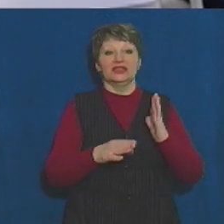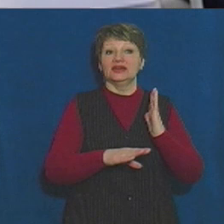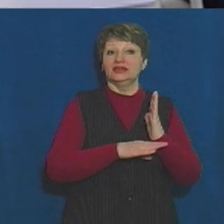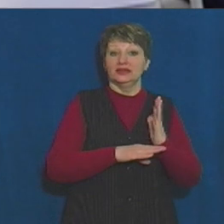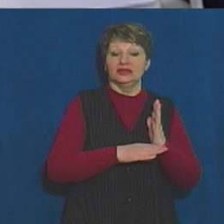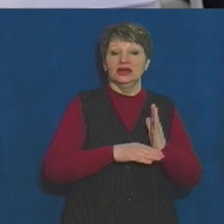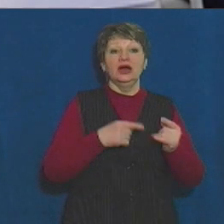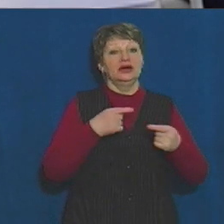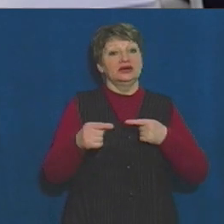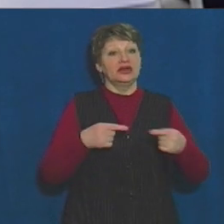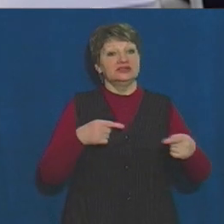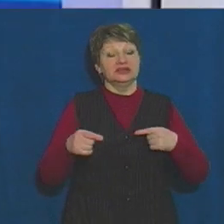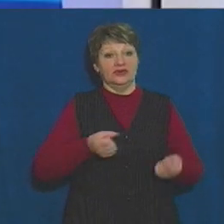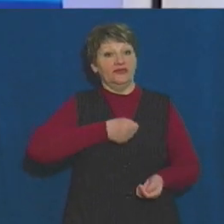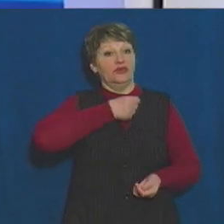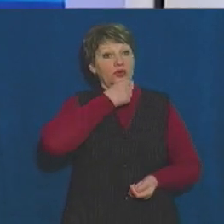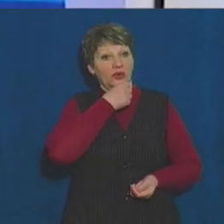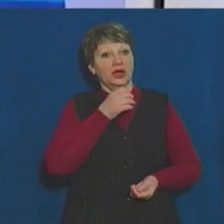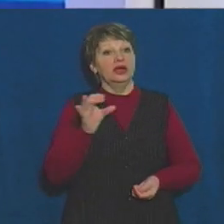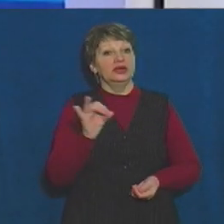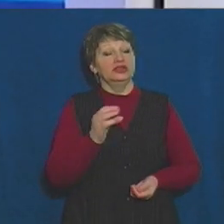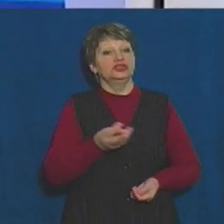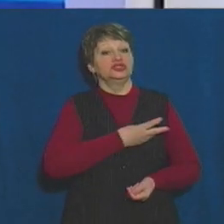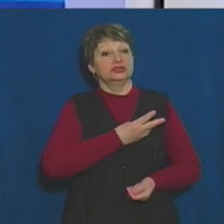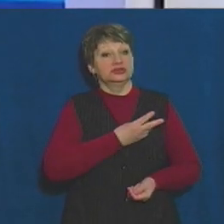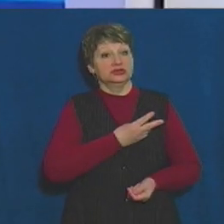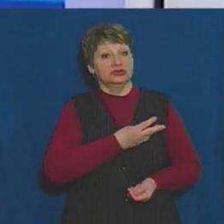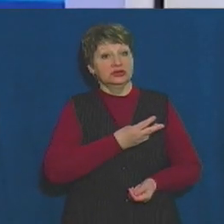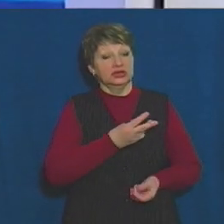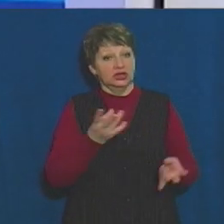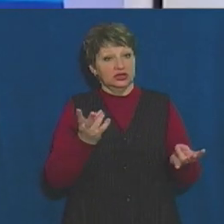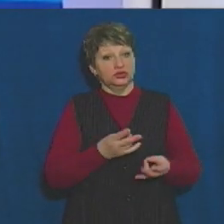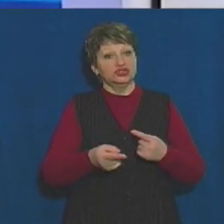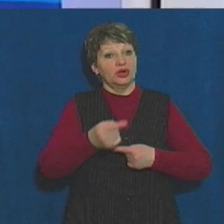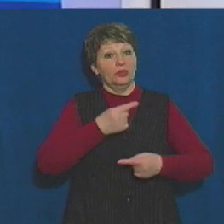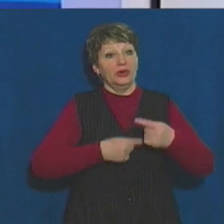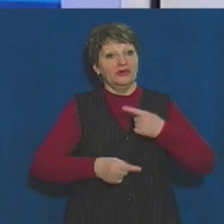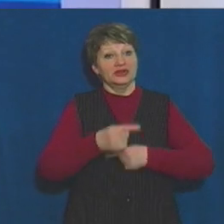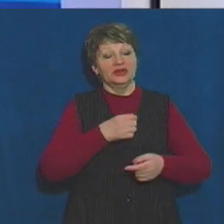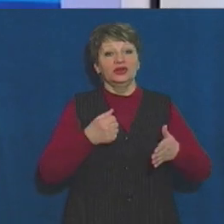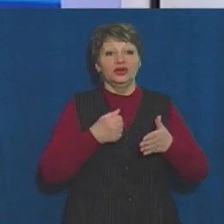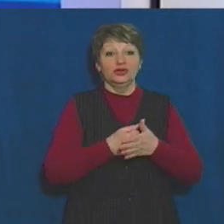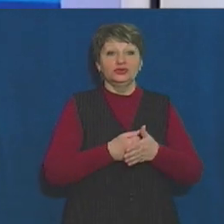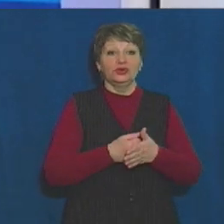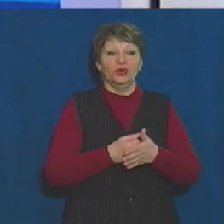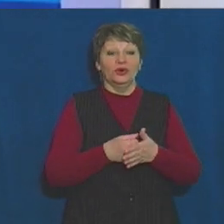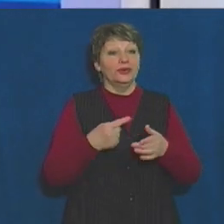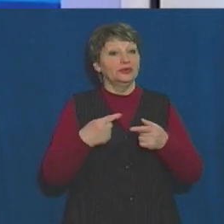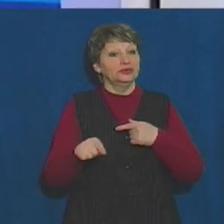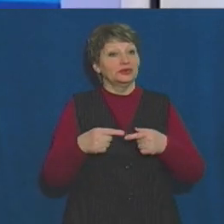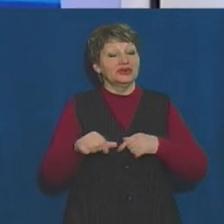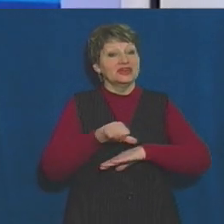віку, і бажано повертатися до аборигенних видів рослин, бо інтродуковані теж зараз за